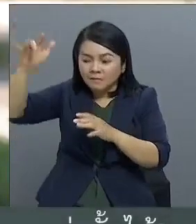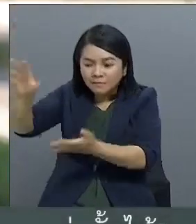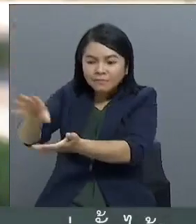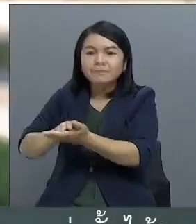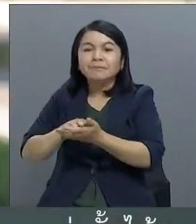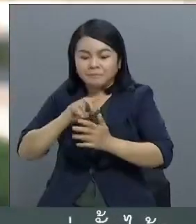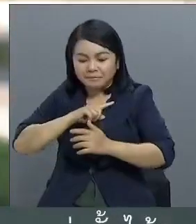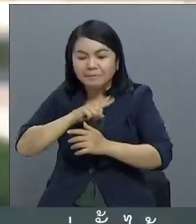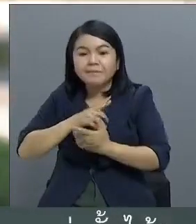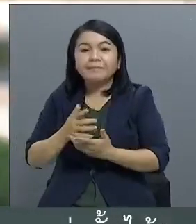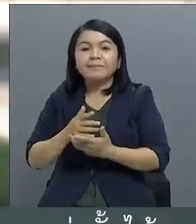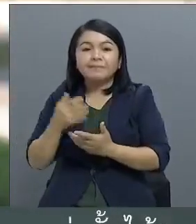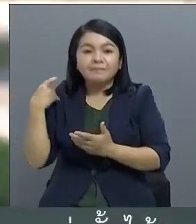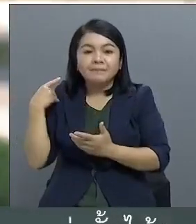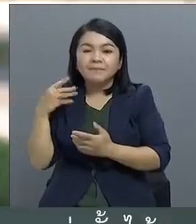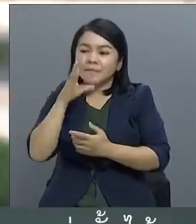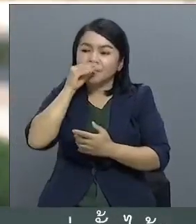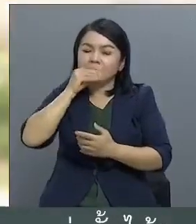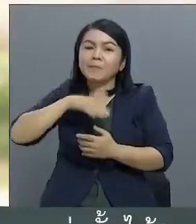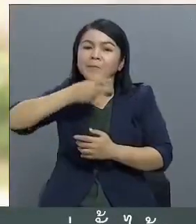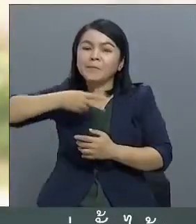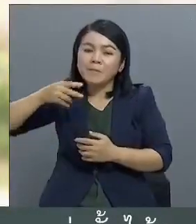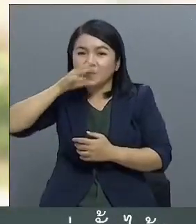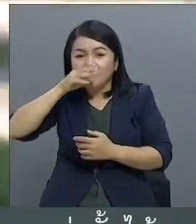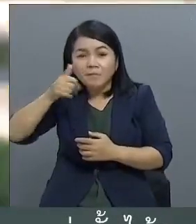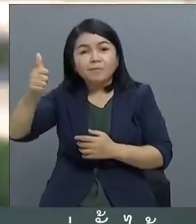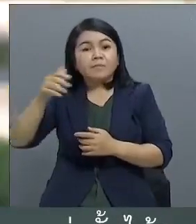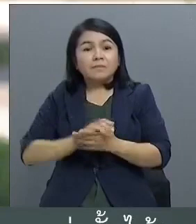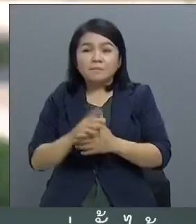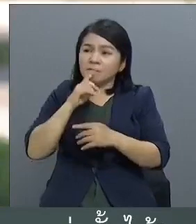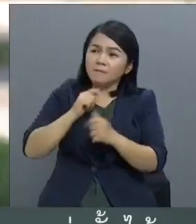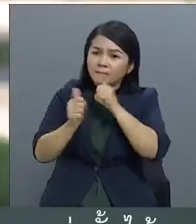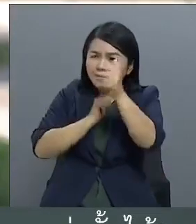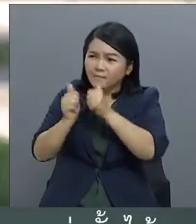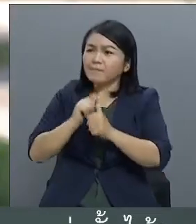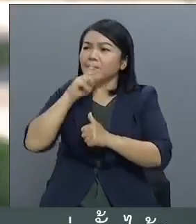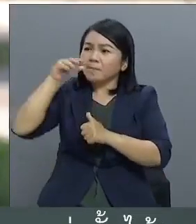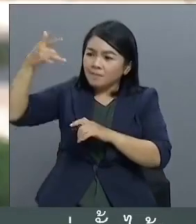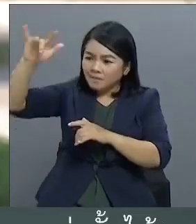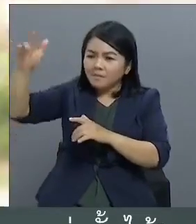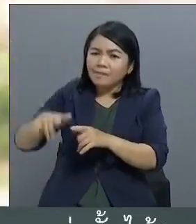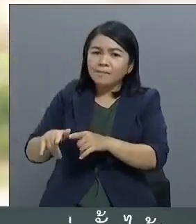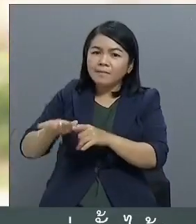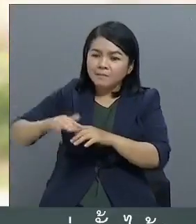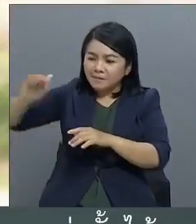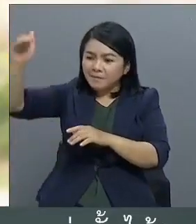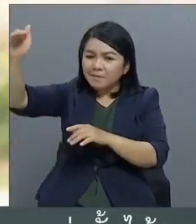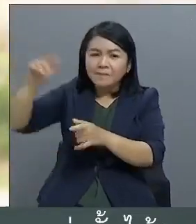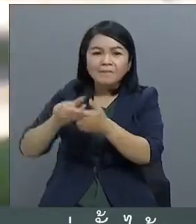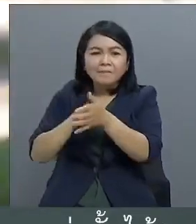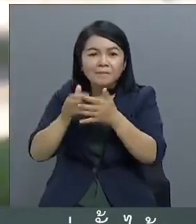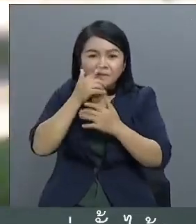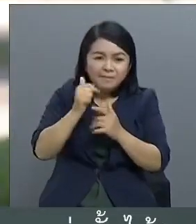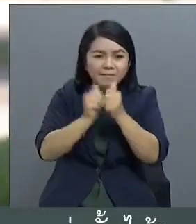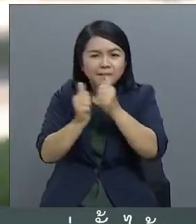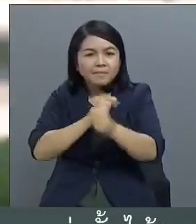าวกับสองแผนกภาคบรรยาย ภาคอะไรอ่ะว่า เอ้าใครไม่รู้เอาว่าวสีแดงยังลอยอยู่นะคะเงี้ย มันต้องตึงร่วงไปแล้วนั่นเลย เอาสีข